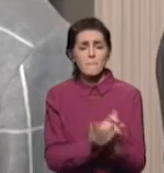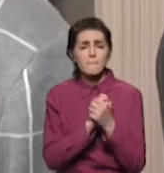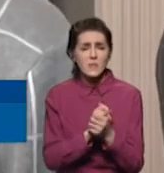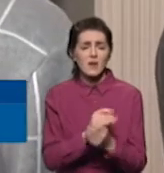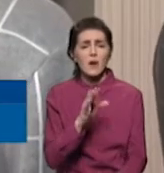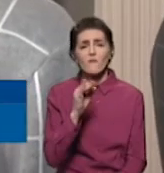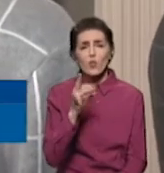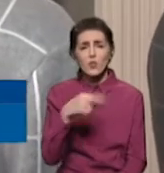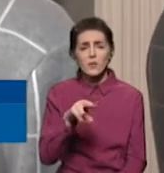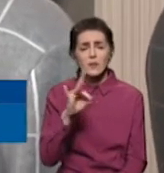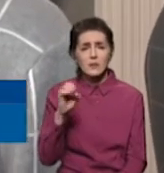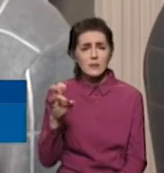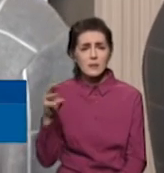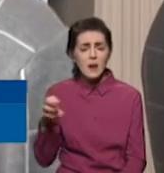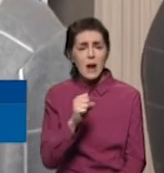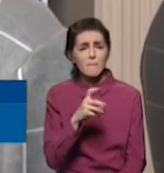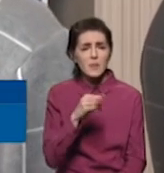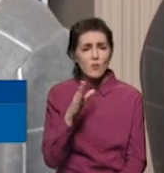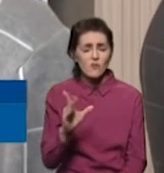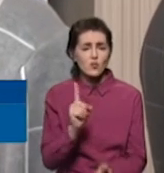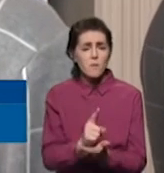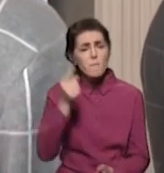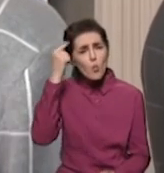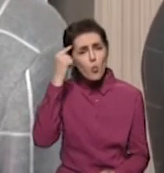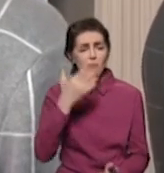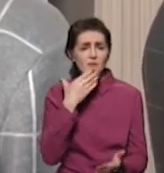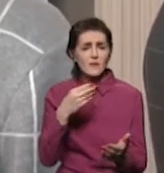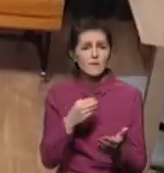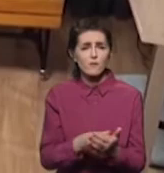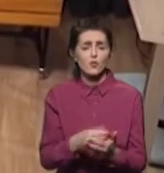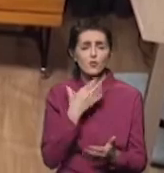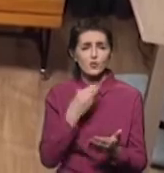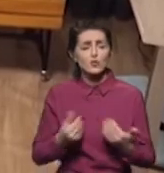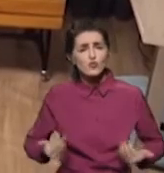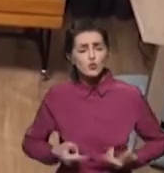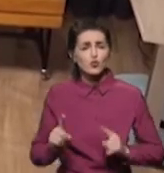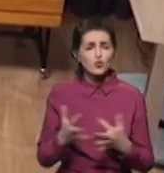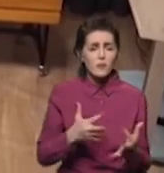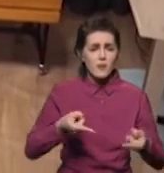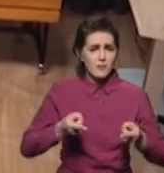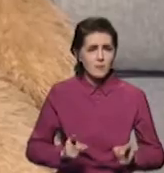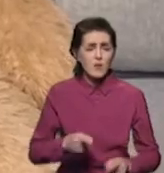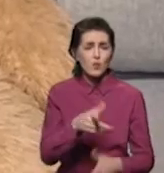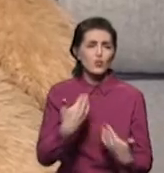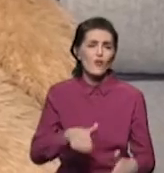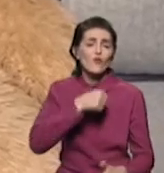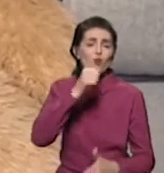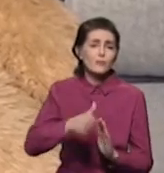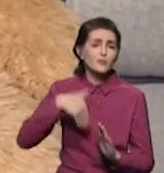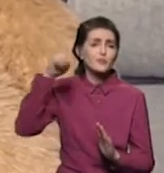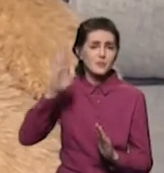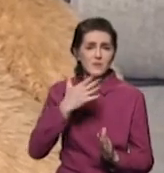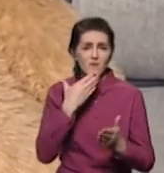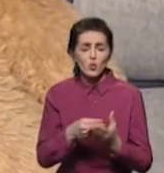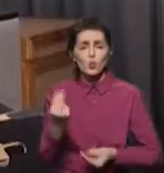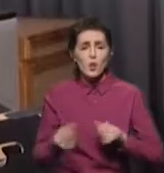Люди повинні реально пам'ятати свою історію, і люди повинні пам'ятати реальні события. Сашко вже давно переріс колись улюблену іграшку,